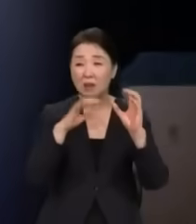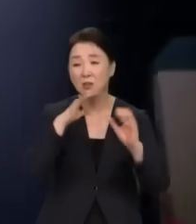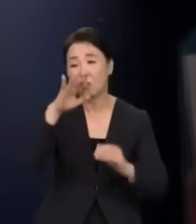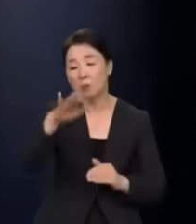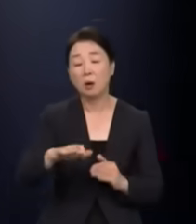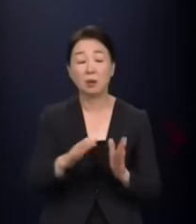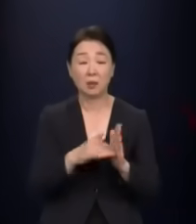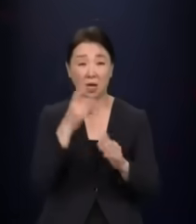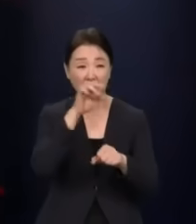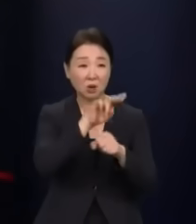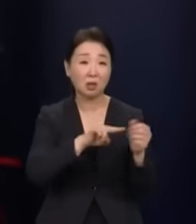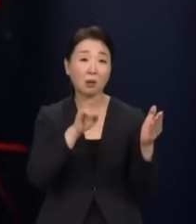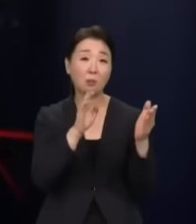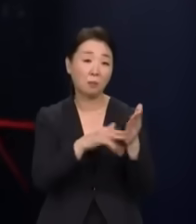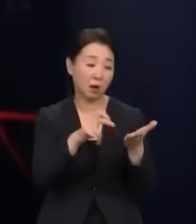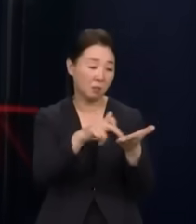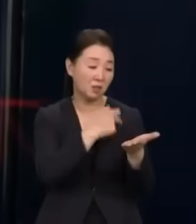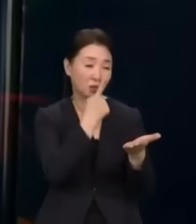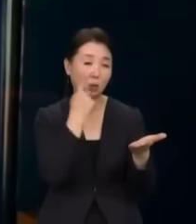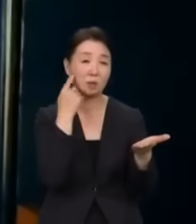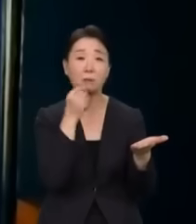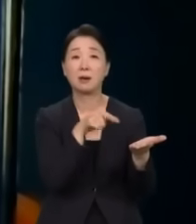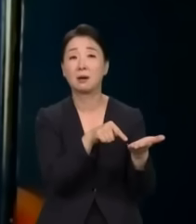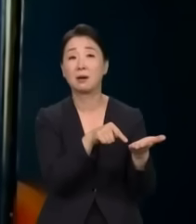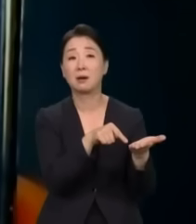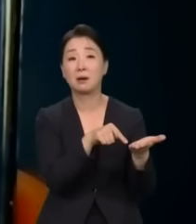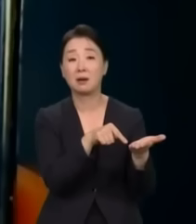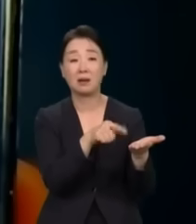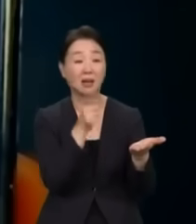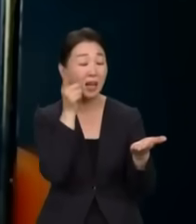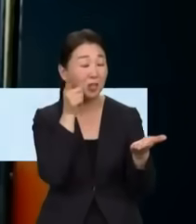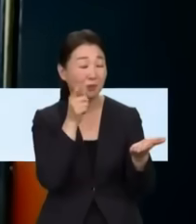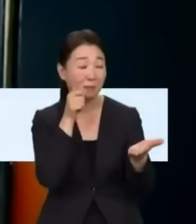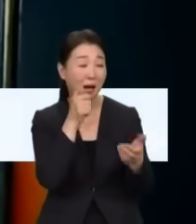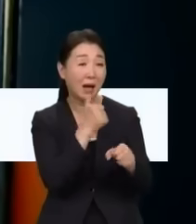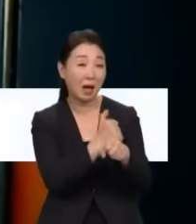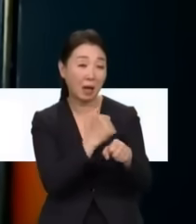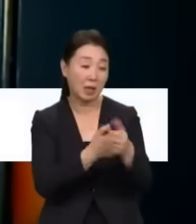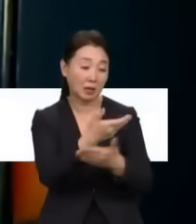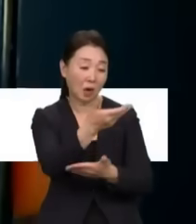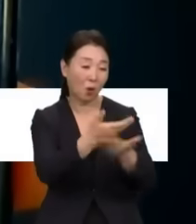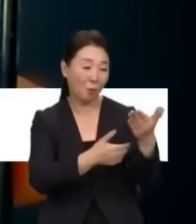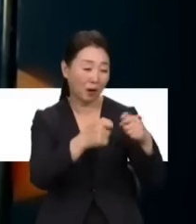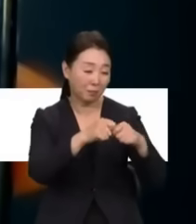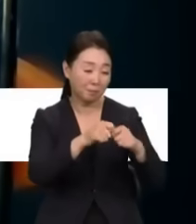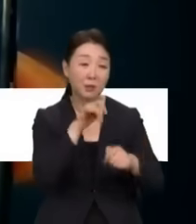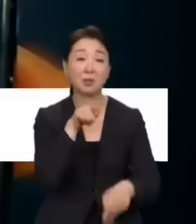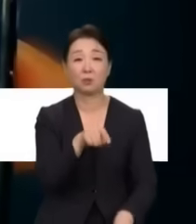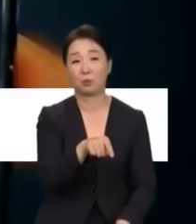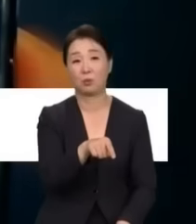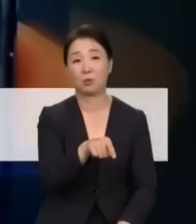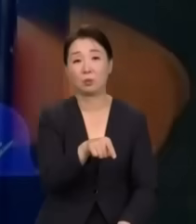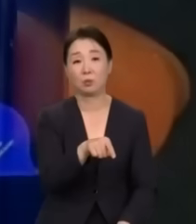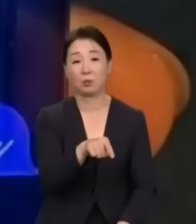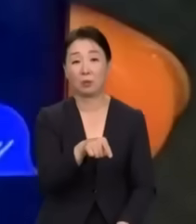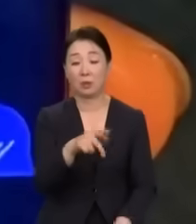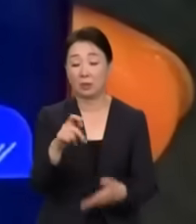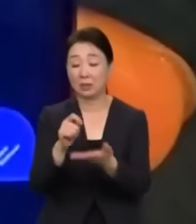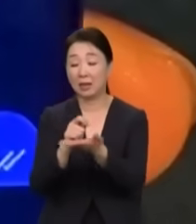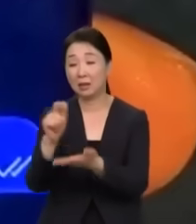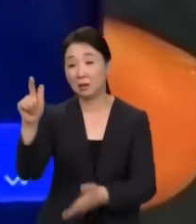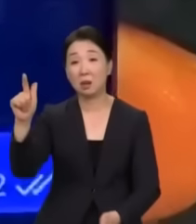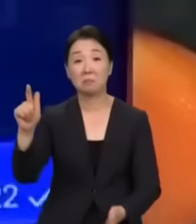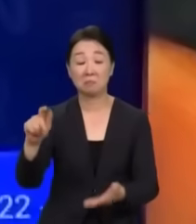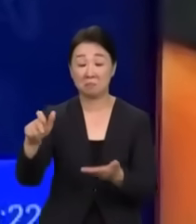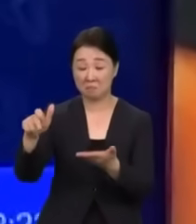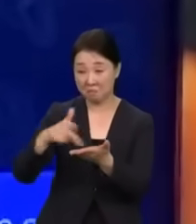성매수를 시도하는 메시지가 확인됐습니다. 폰에는 마약 거래 정황도 구체적으로 담겨 있었습니다. 텔레그램으로 마약을